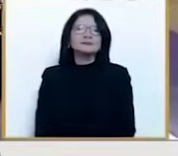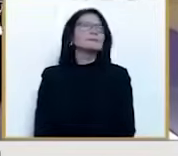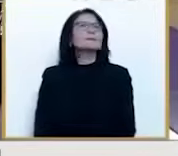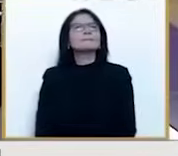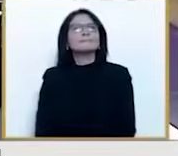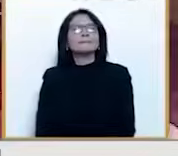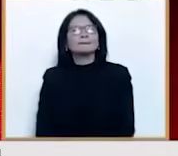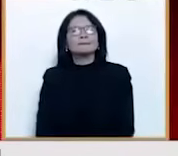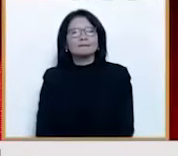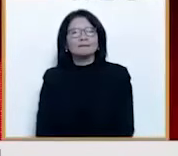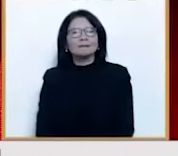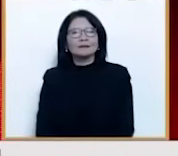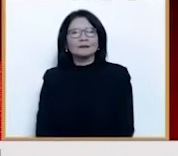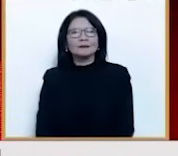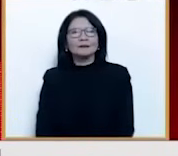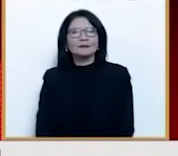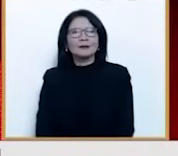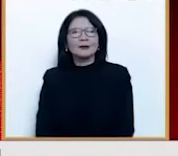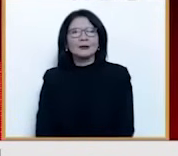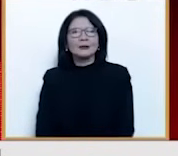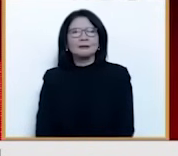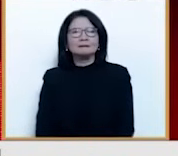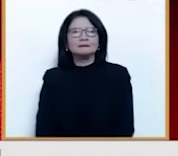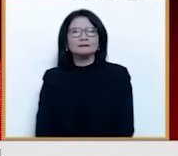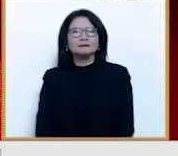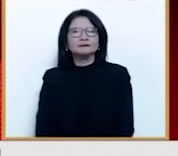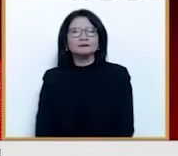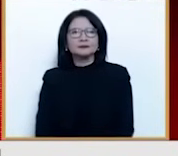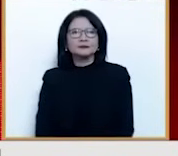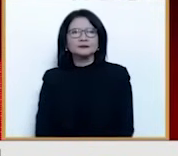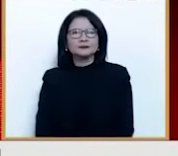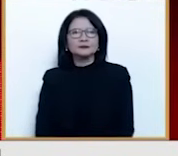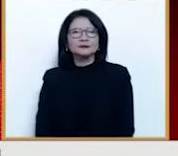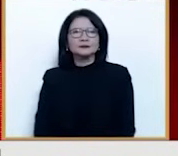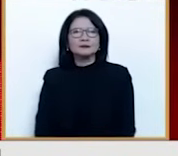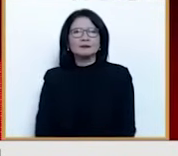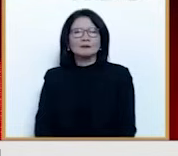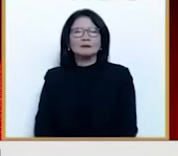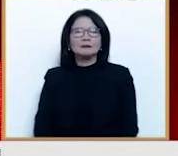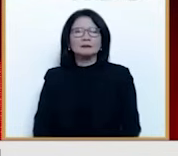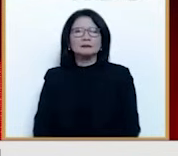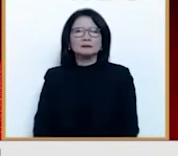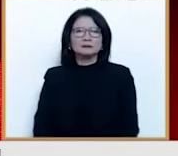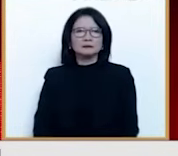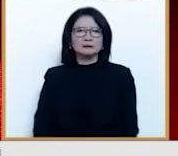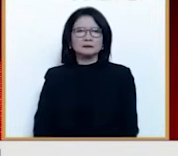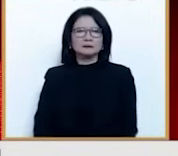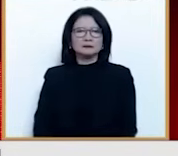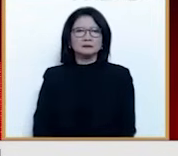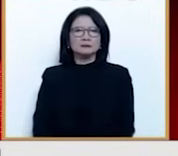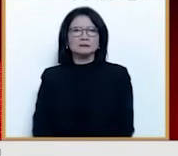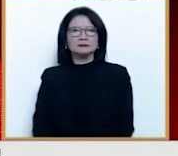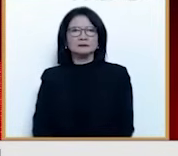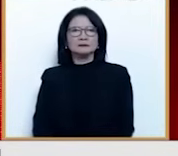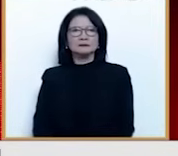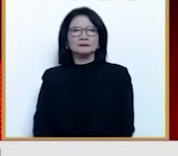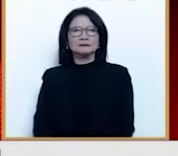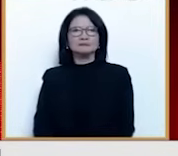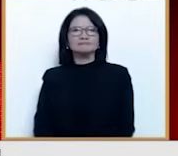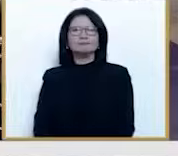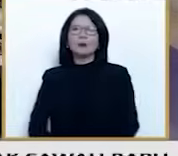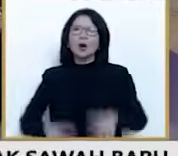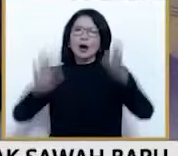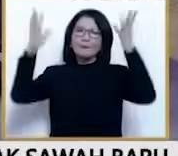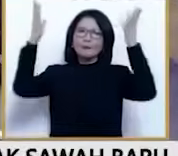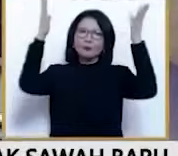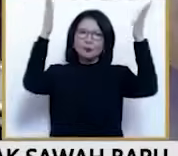kita berikan apresiasi terlebih dahulu untuk pasangan calon nomor urut 3. Boleh kalau memberikan apresiasi Bapak silakan.